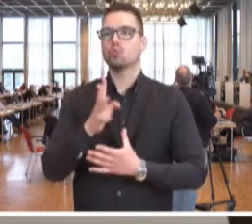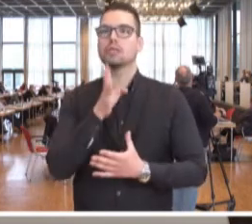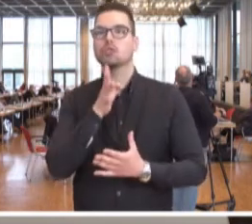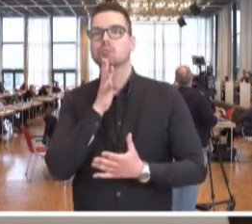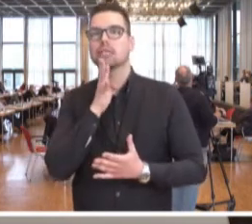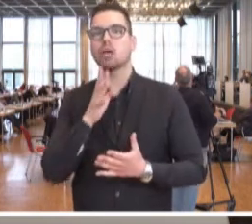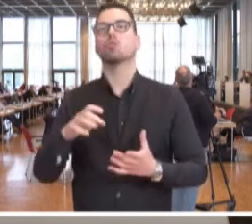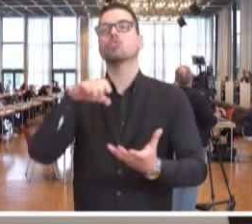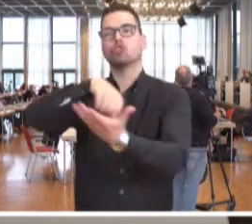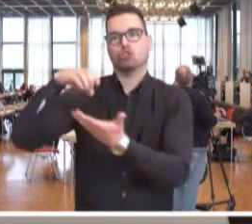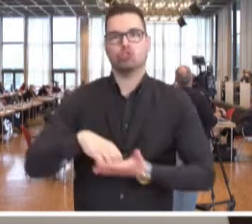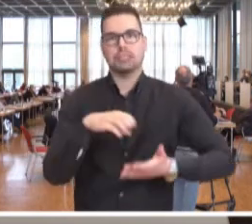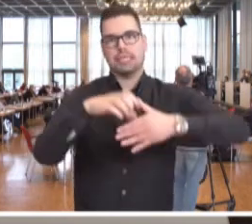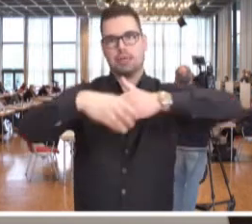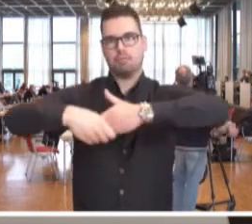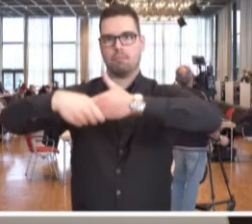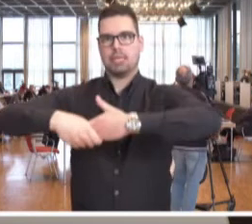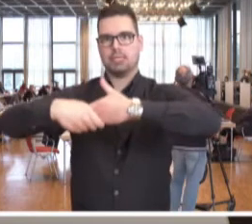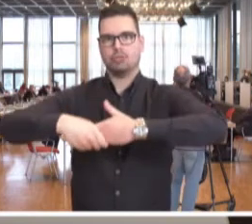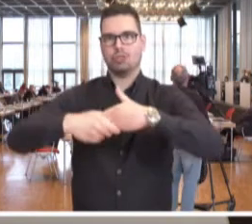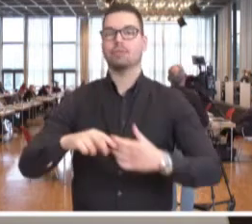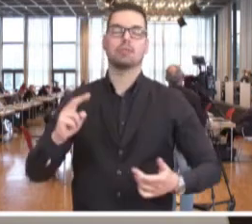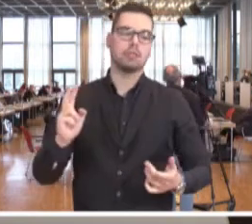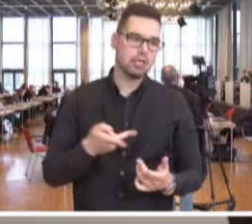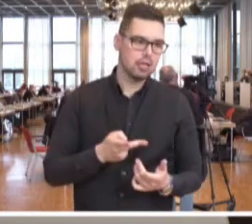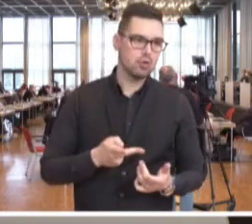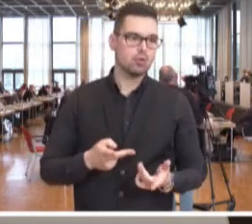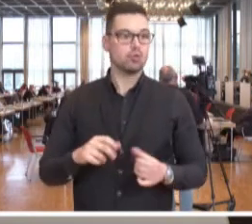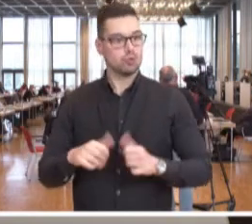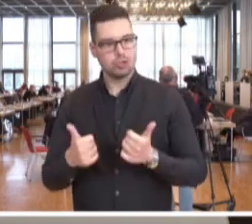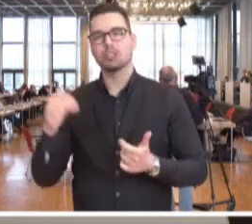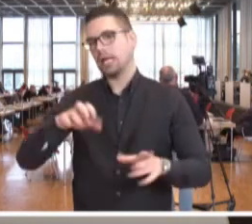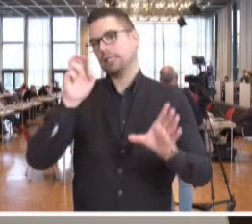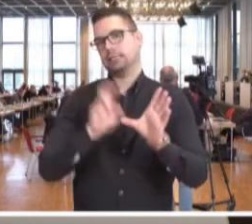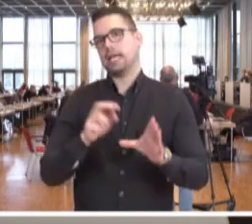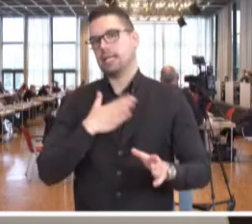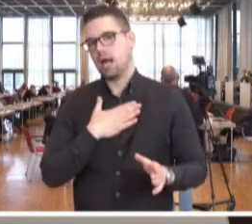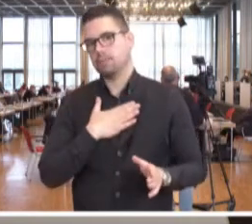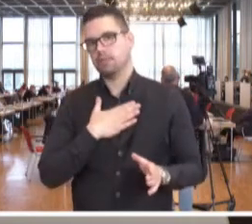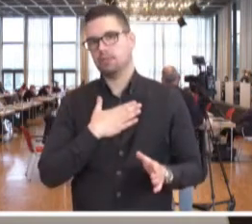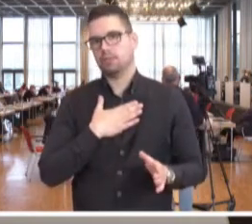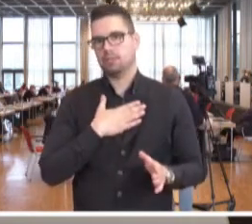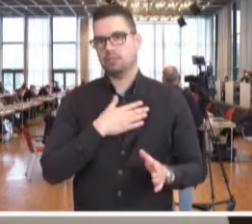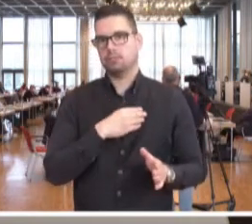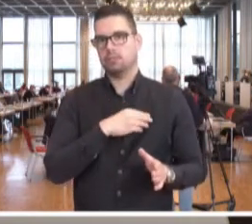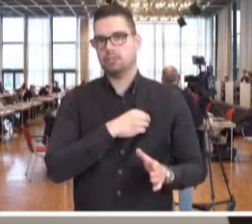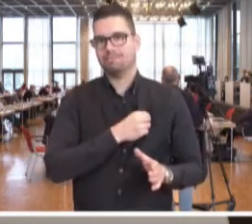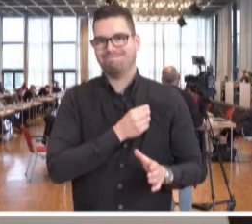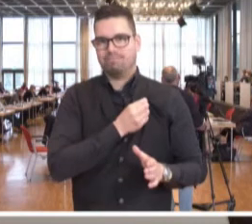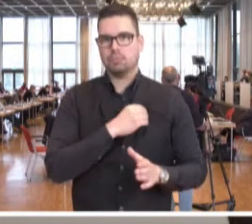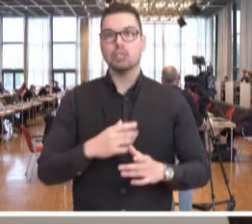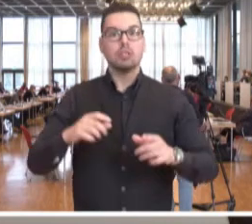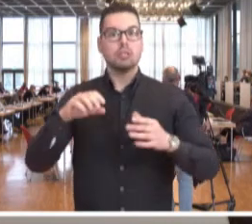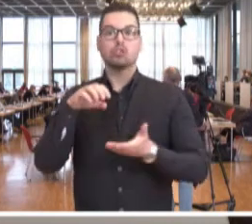auch die Städtepartnerschaften erinnern. Ich war ja auch in der glücklichen Lage, daran teilnehmen zu können. Die Städtepartnerschaften sollten